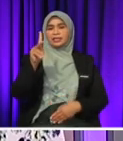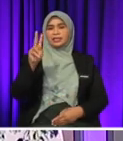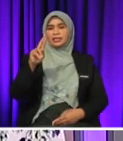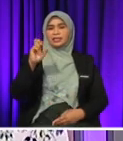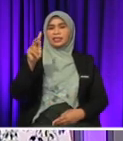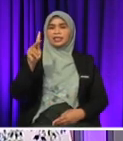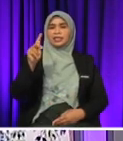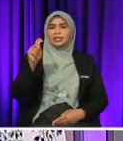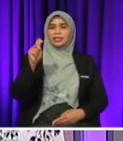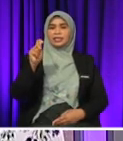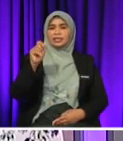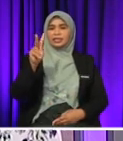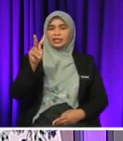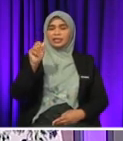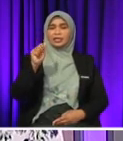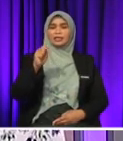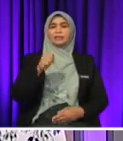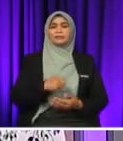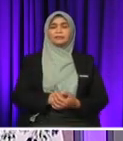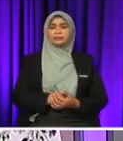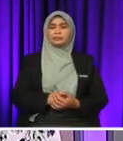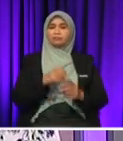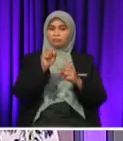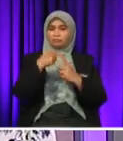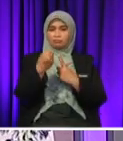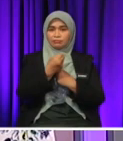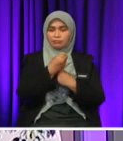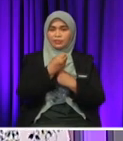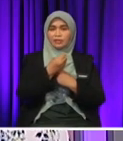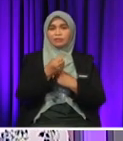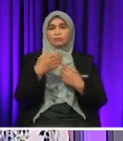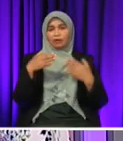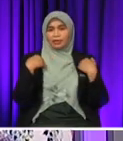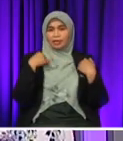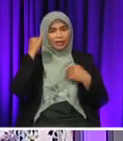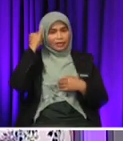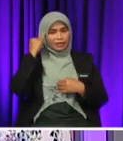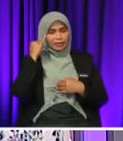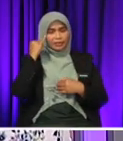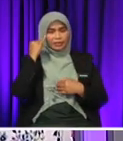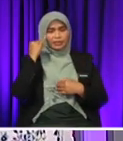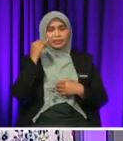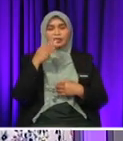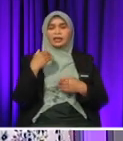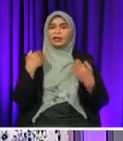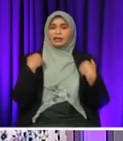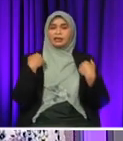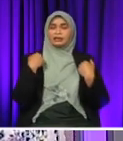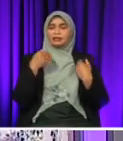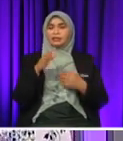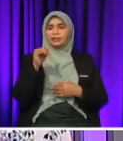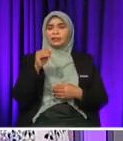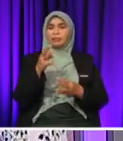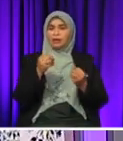sebut dalam saja dalam penulisan saja ini sudah pasti ada idea ada sesuatu yang ingin disampaikan oleh